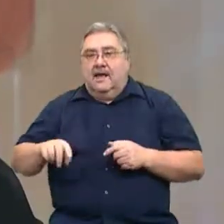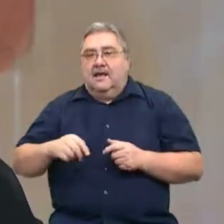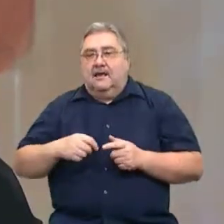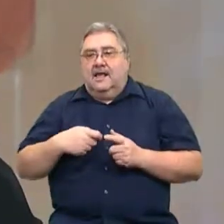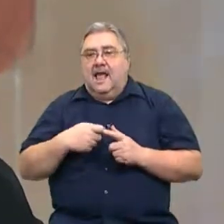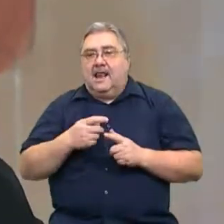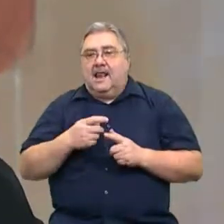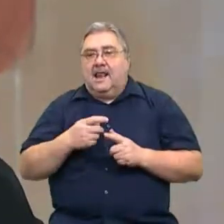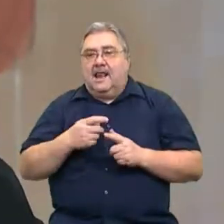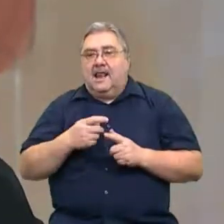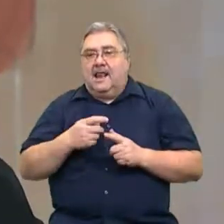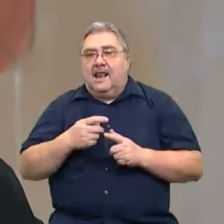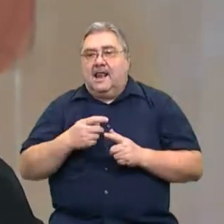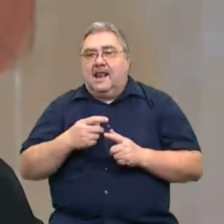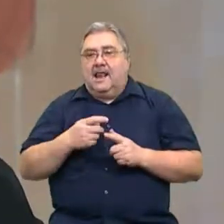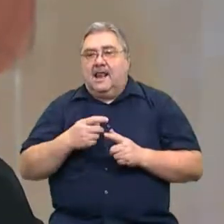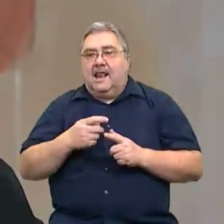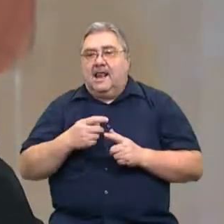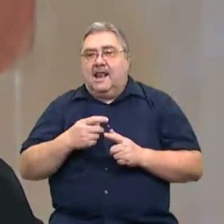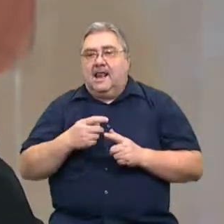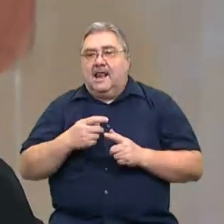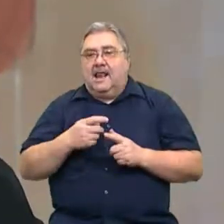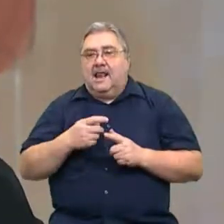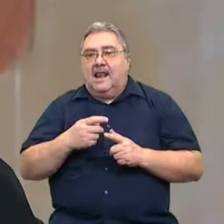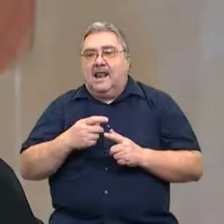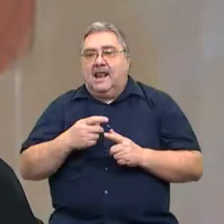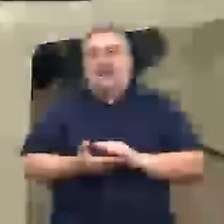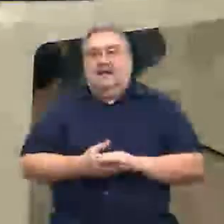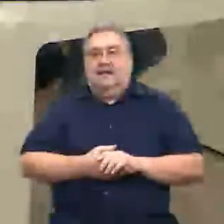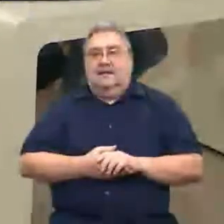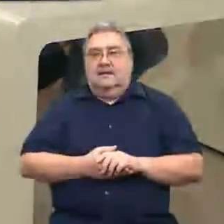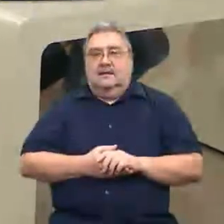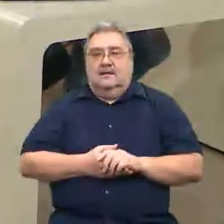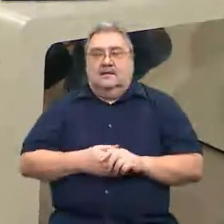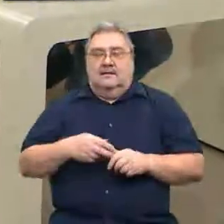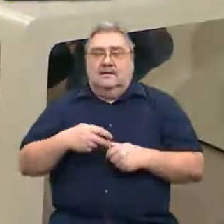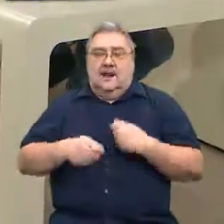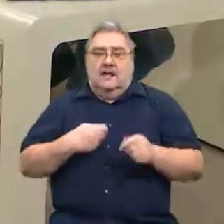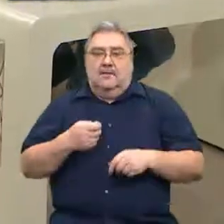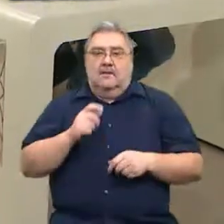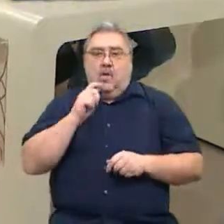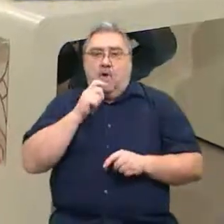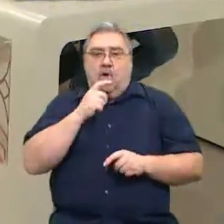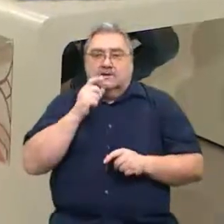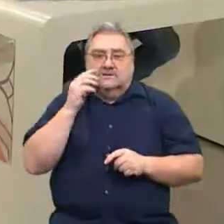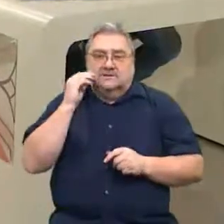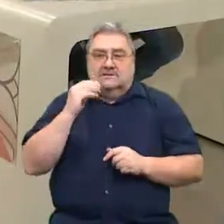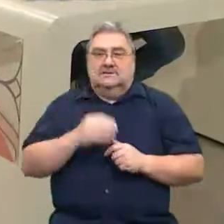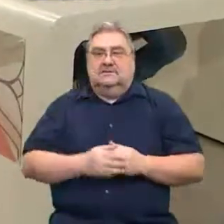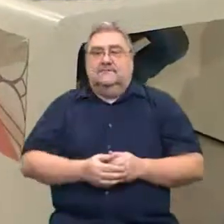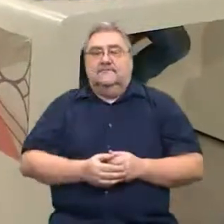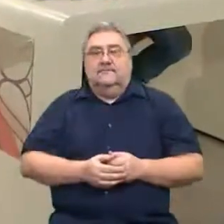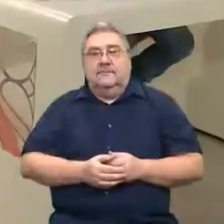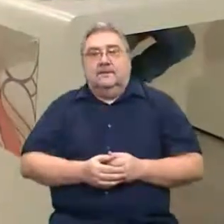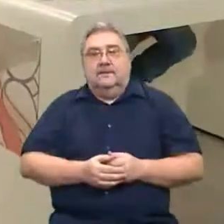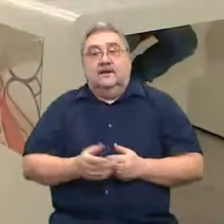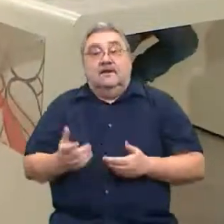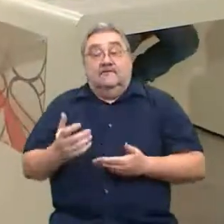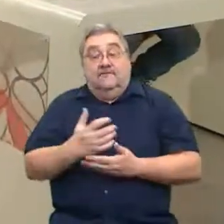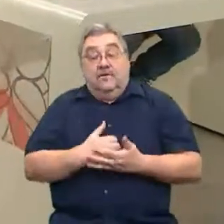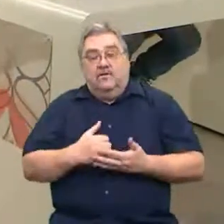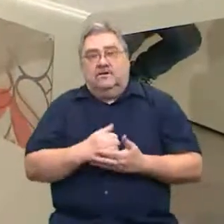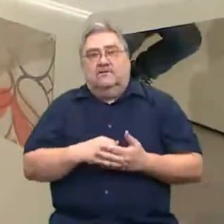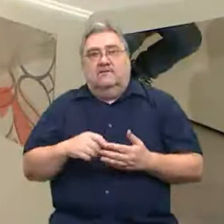zmiňovanou implantologii, kde plánujeme prostě pozici implantátu v 3D snímku kostí, skeletu. Mm-hmm. Zda se